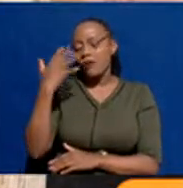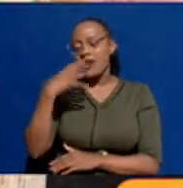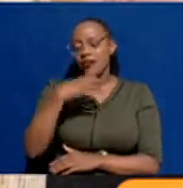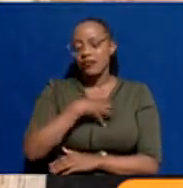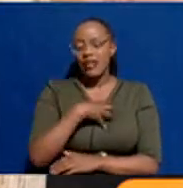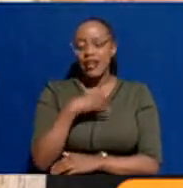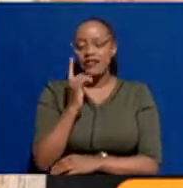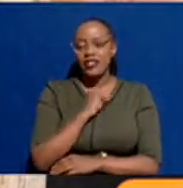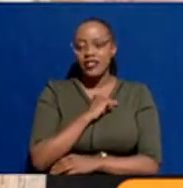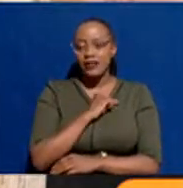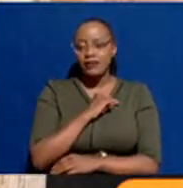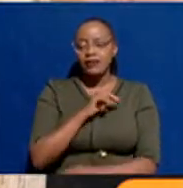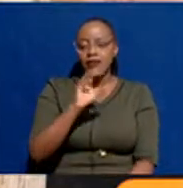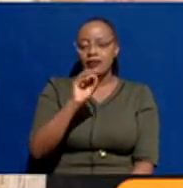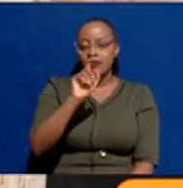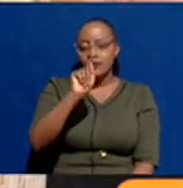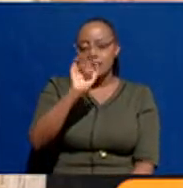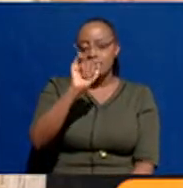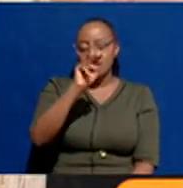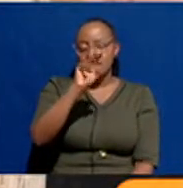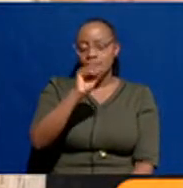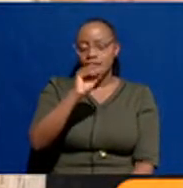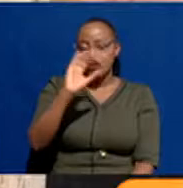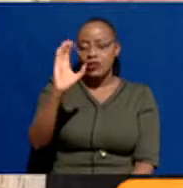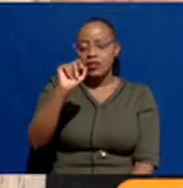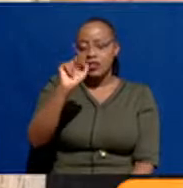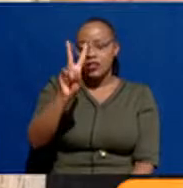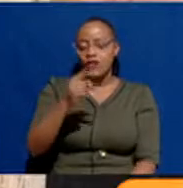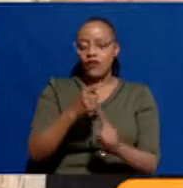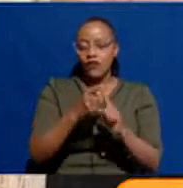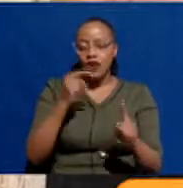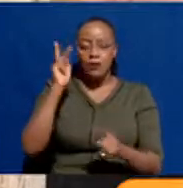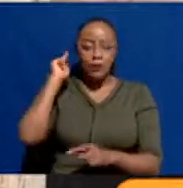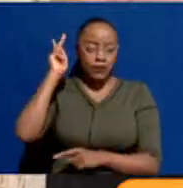Crispin Otieno, runinga ya Citizen, Eburi, Mugirango Kusini.